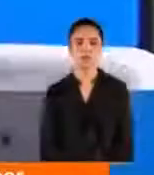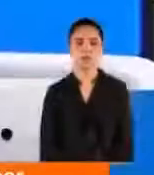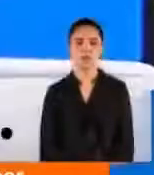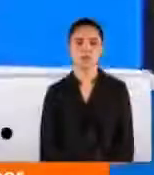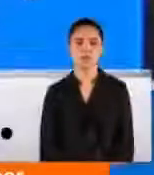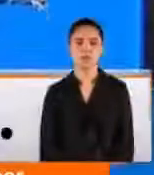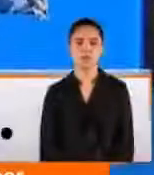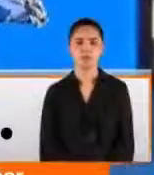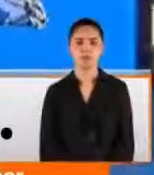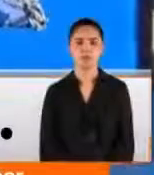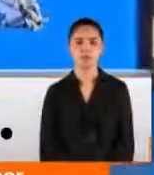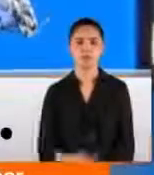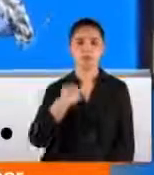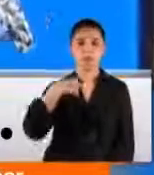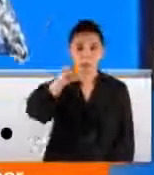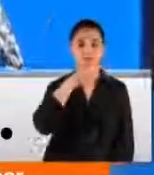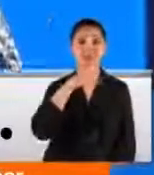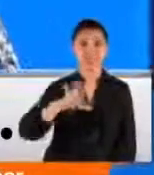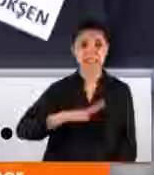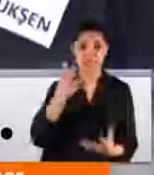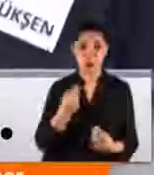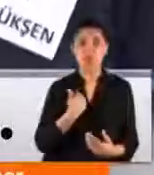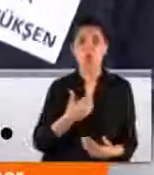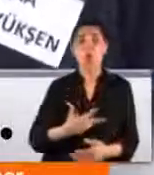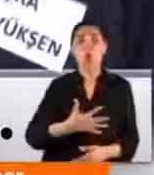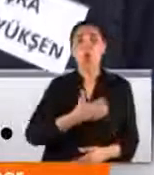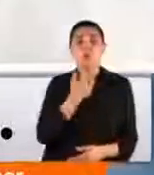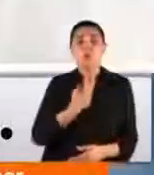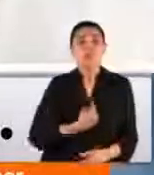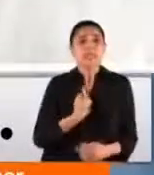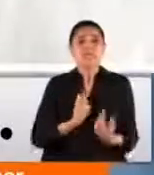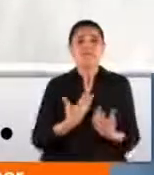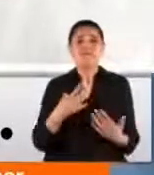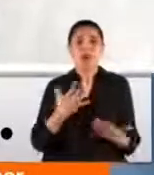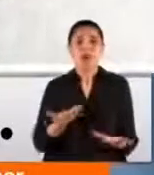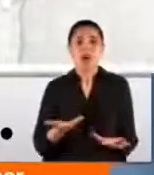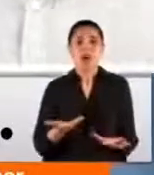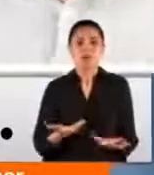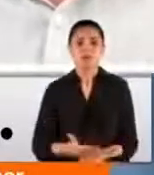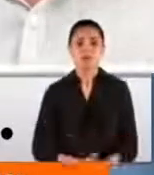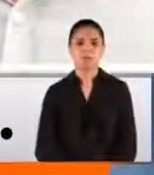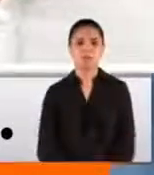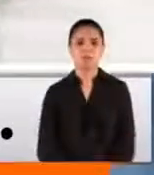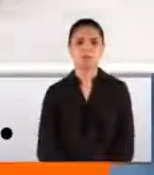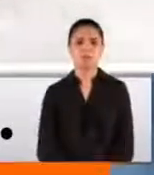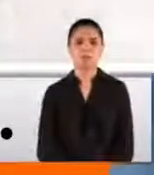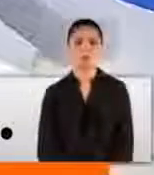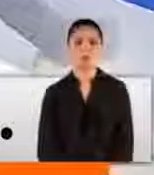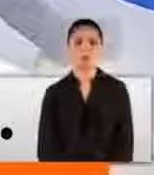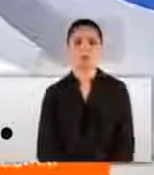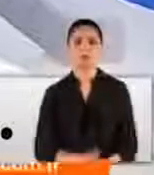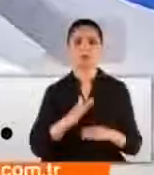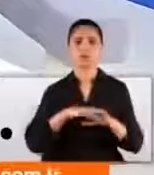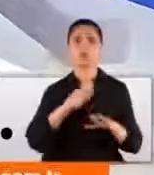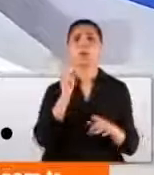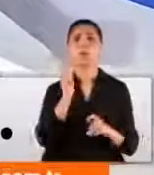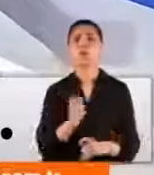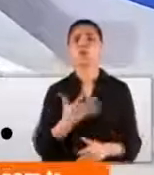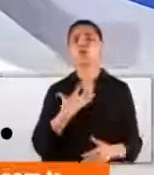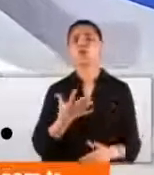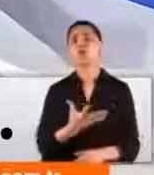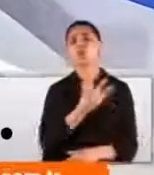Ya ben onların kızı olsam yani ancak bu kadar şuramda hissedebilirim ya. Yapma. Vallahi ben konuşam. Yapma. Gerçekten çok